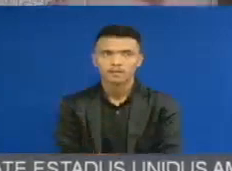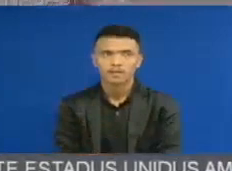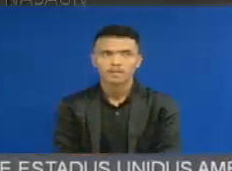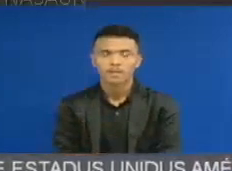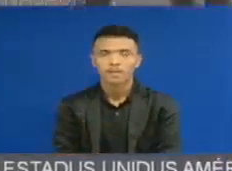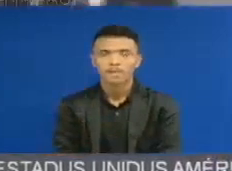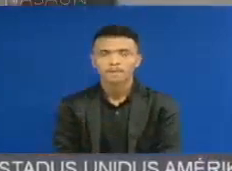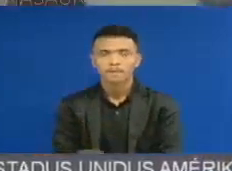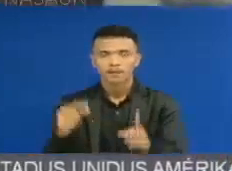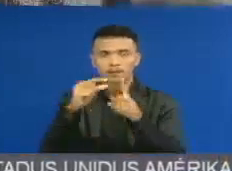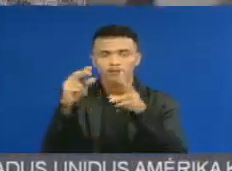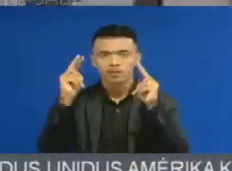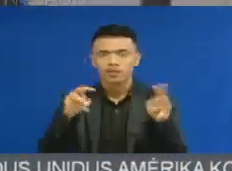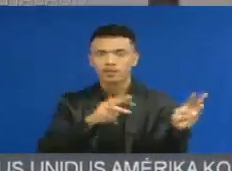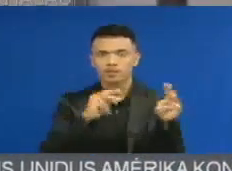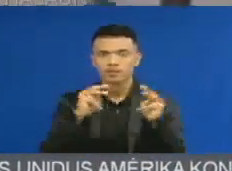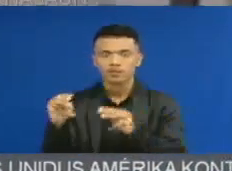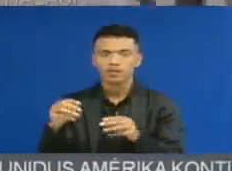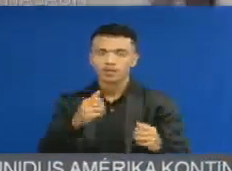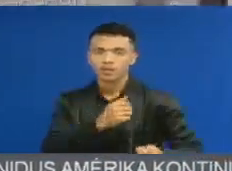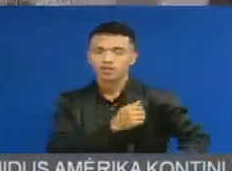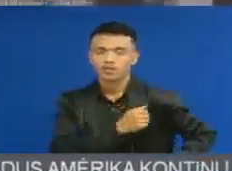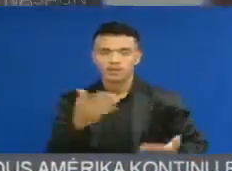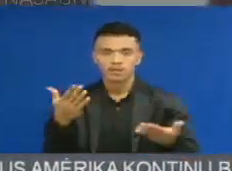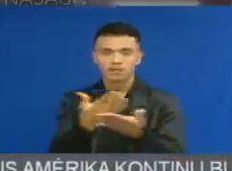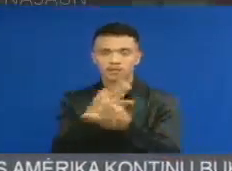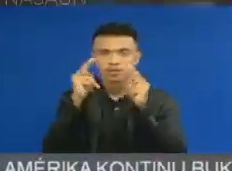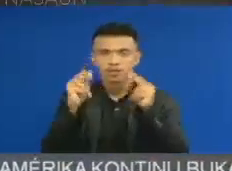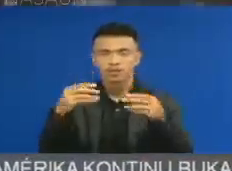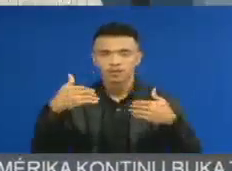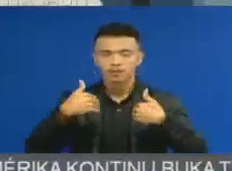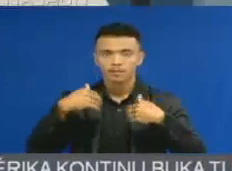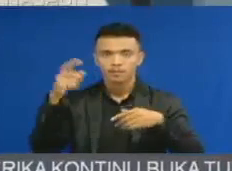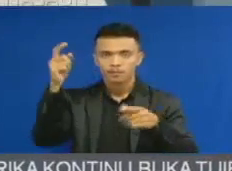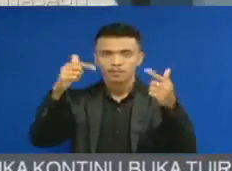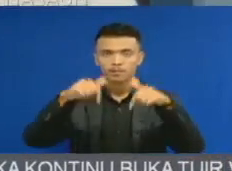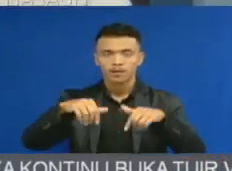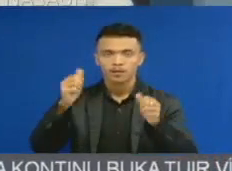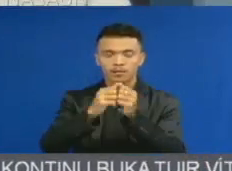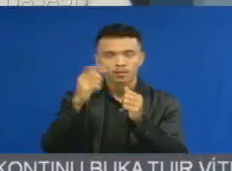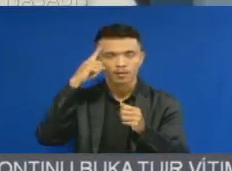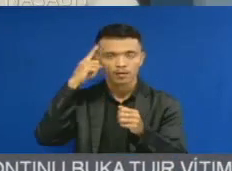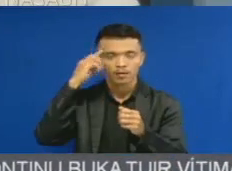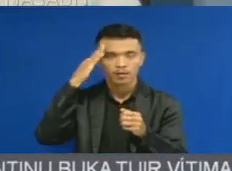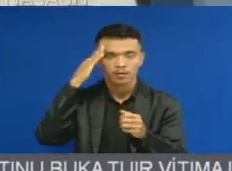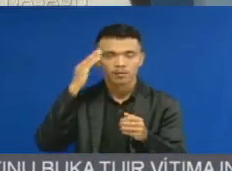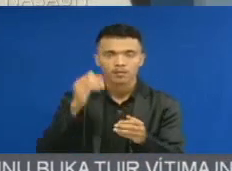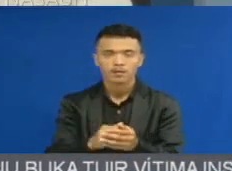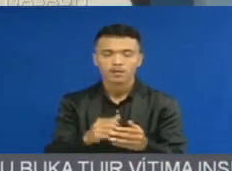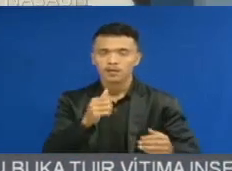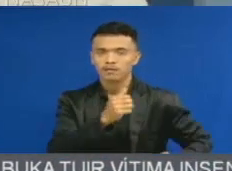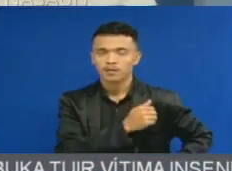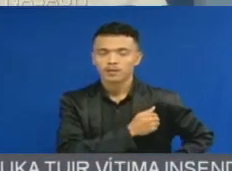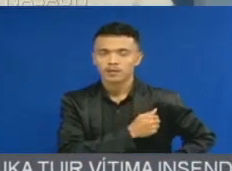muda. Kadeta sir nebe fong, tingki mayo pensamento ida katak FDT ne mayo ni originalidade ida. Katak Valentil